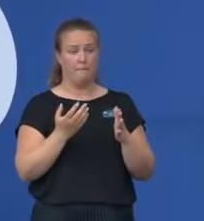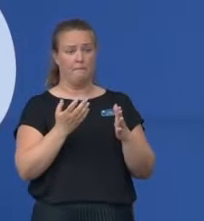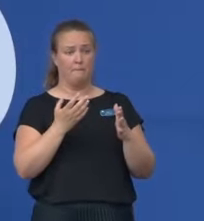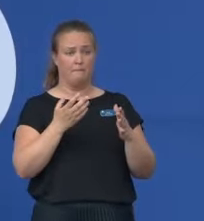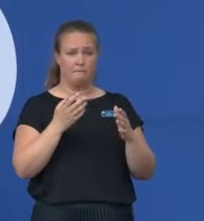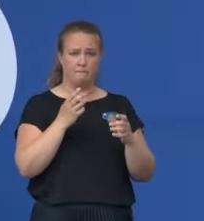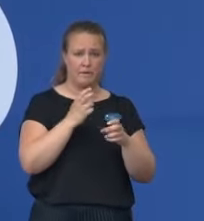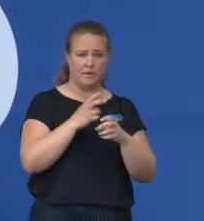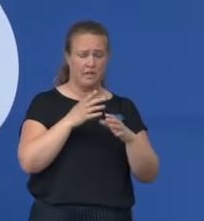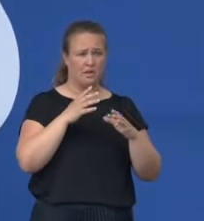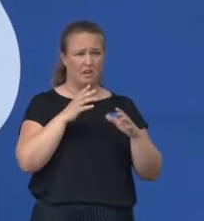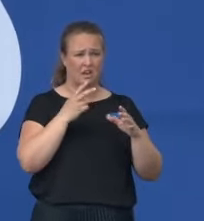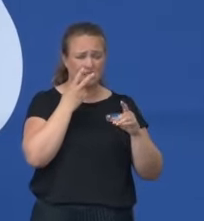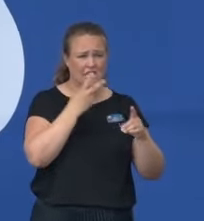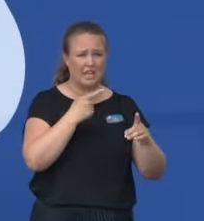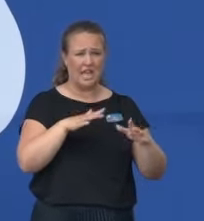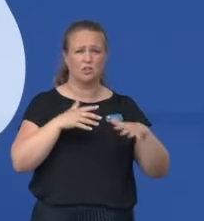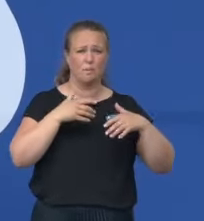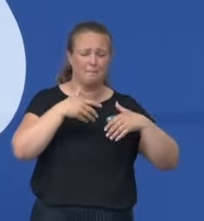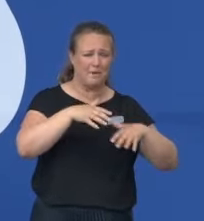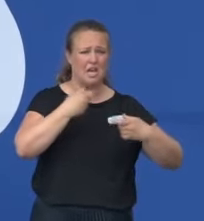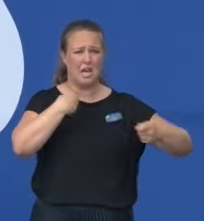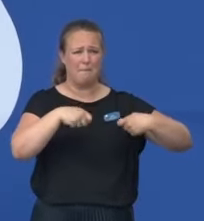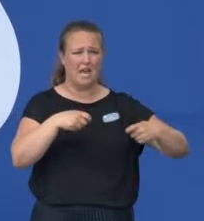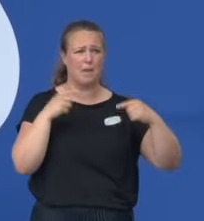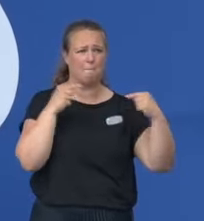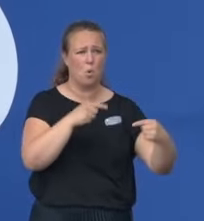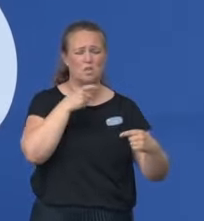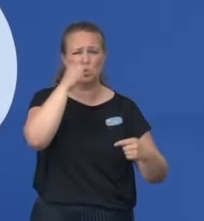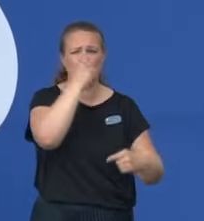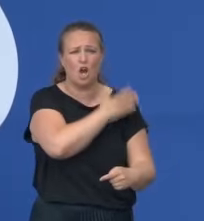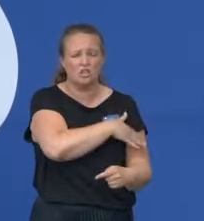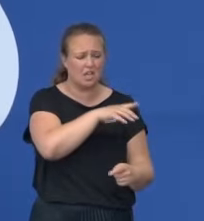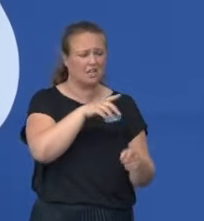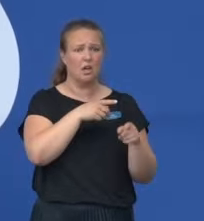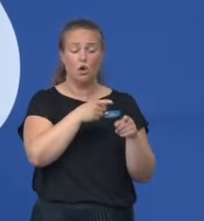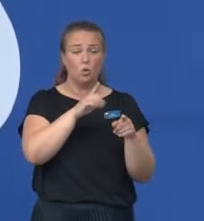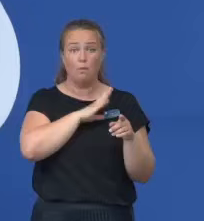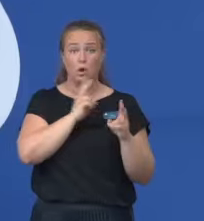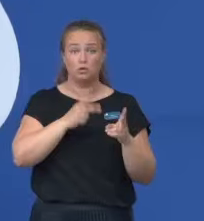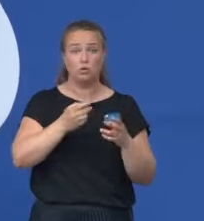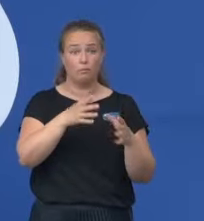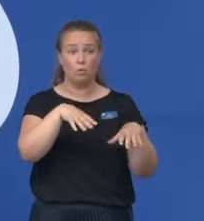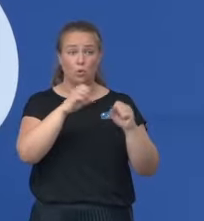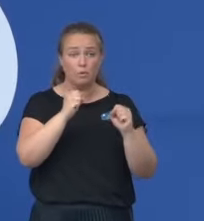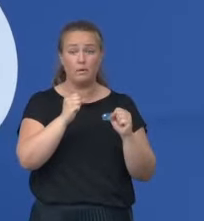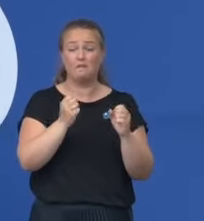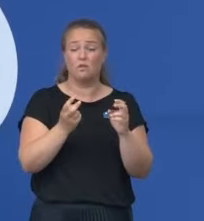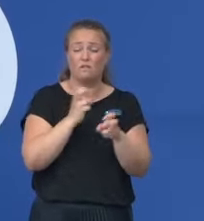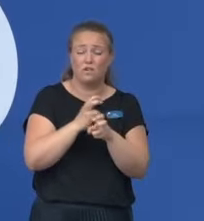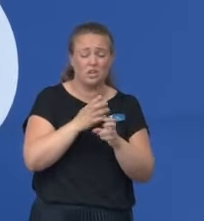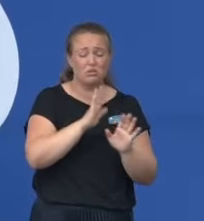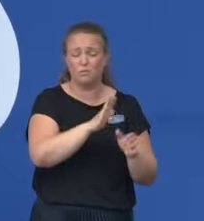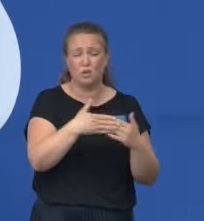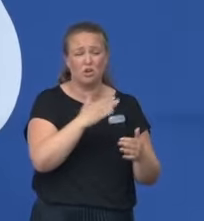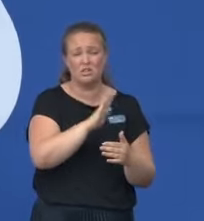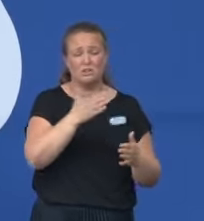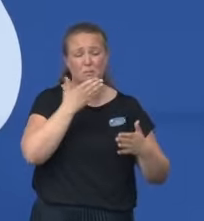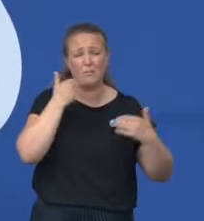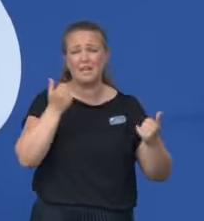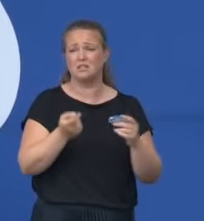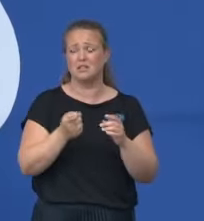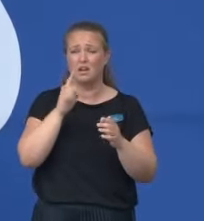mot socialtjänsten som gör sitt absolut bästa för att lyfta människor som har problem och utmaningar i de här stadsdelarna men